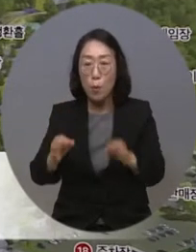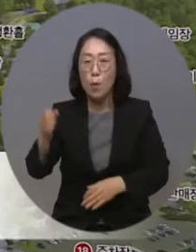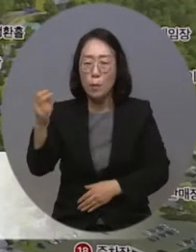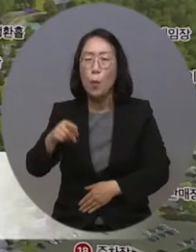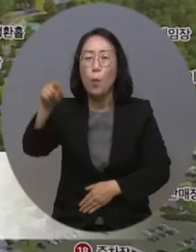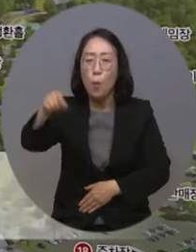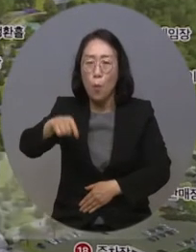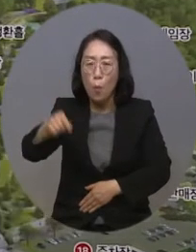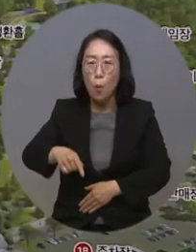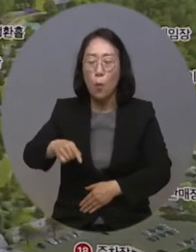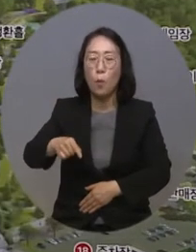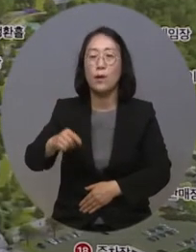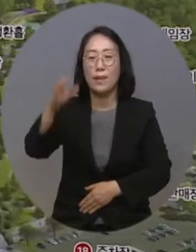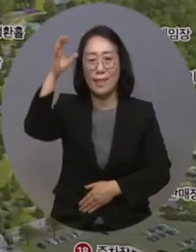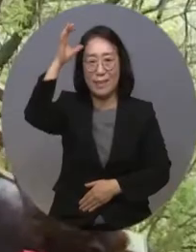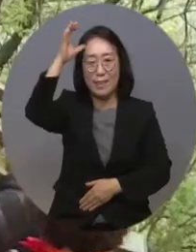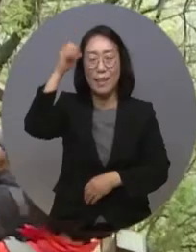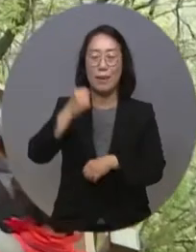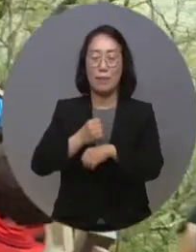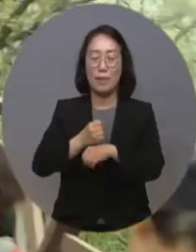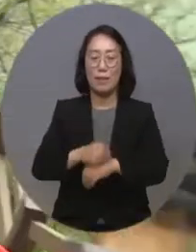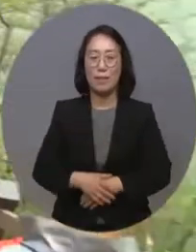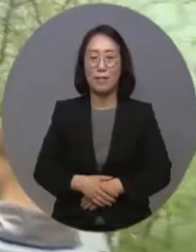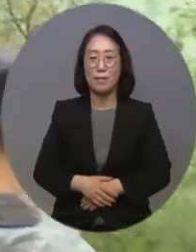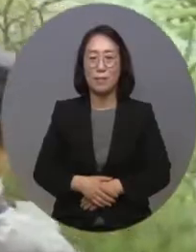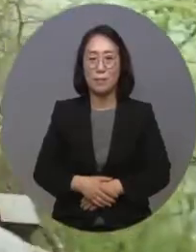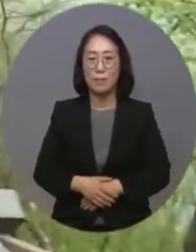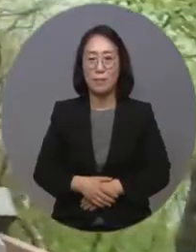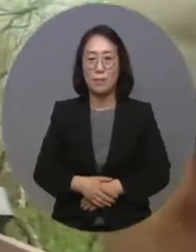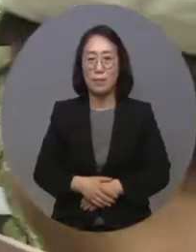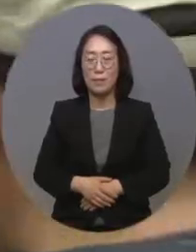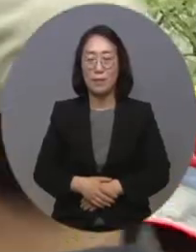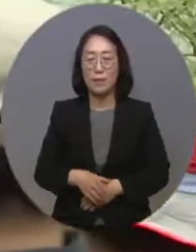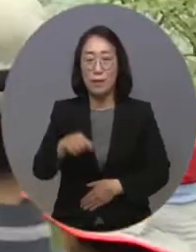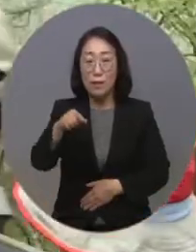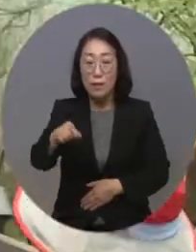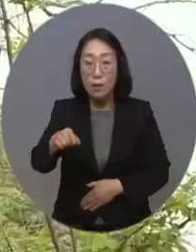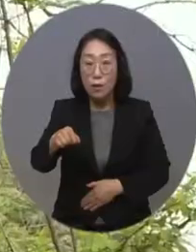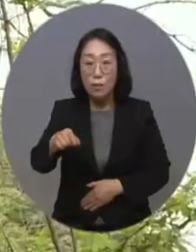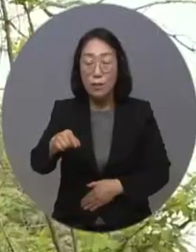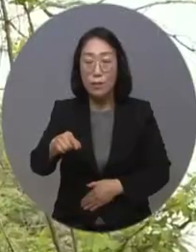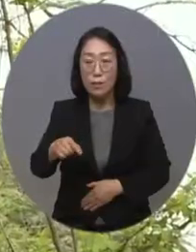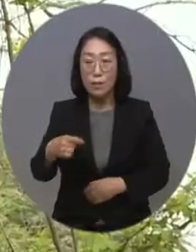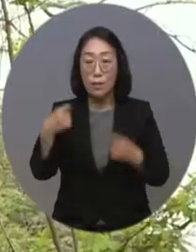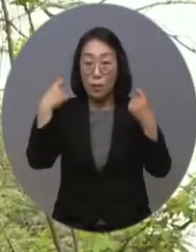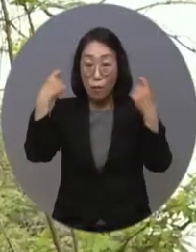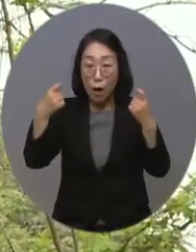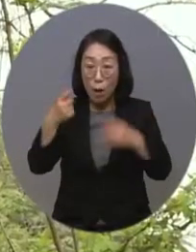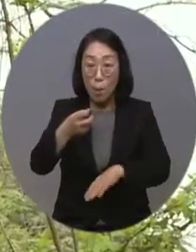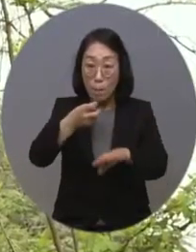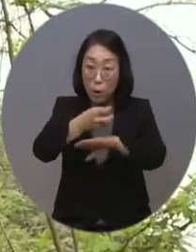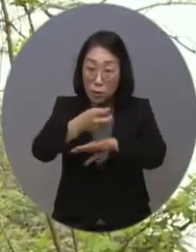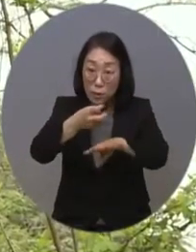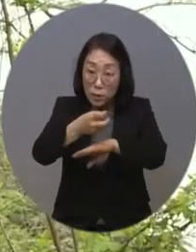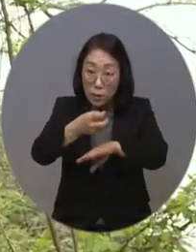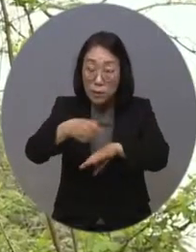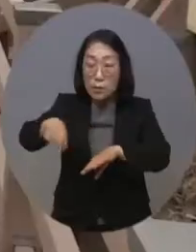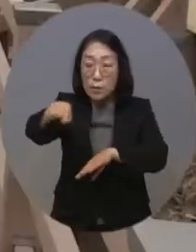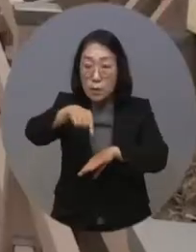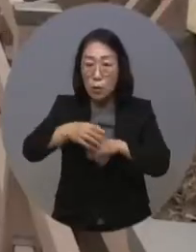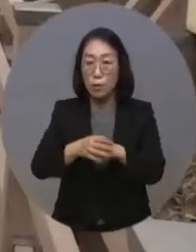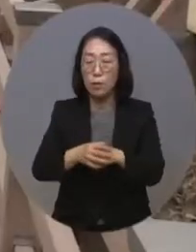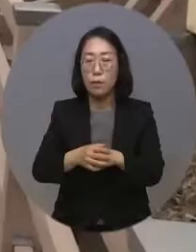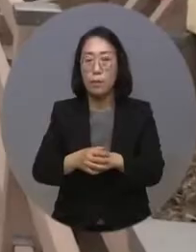기회가 되었으면 좋겠습니다. 한편 임실 명소탐방 시티투어는 전라북도 일시군